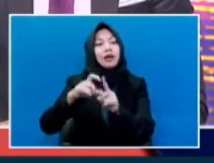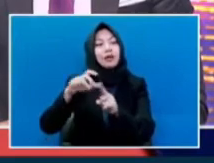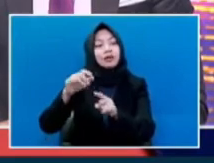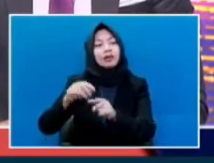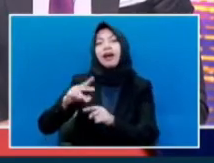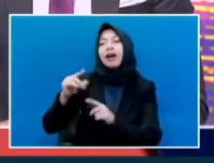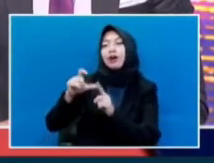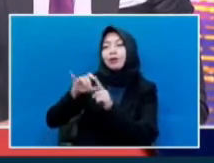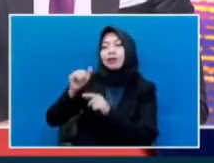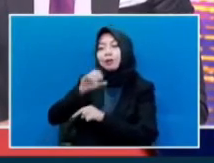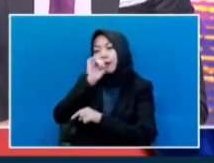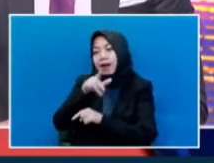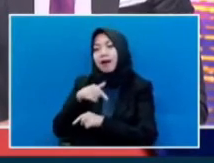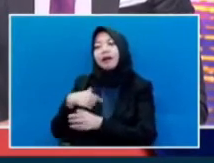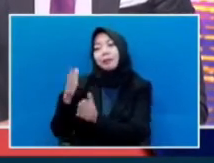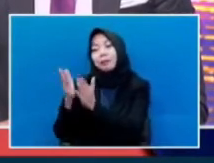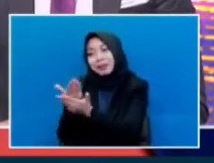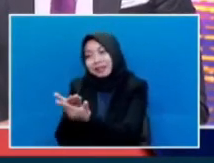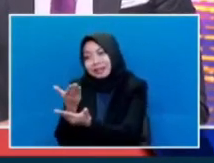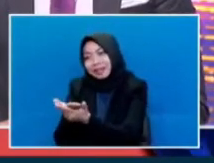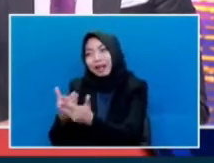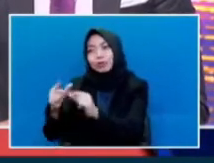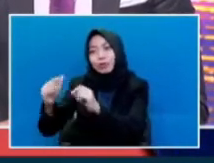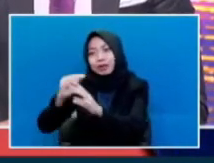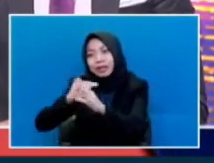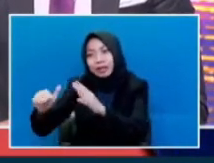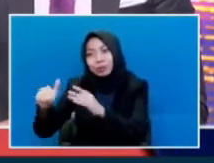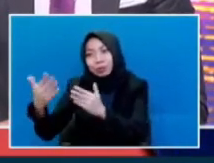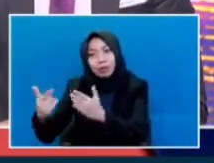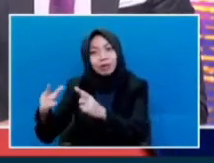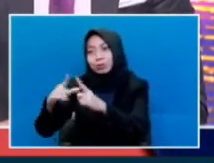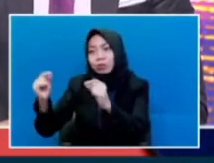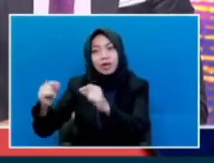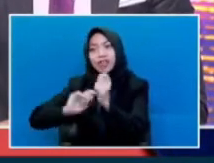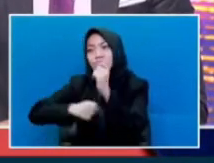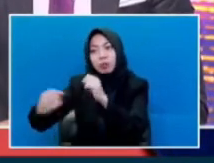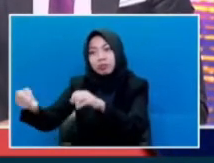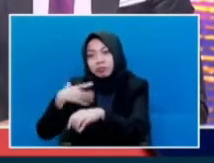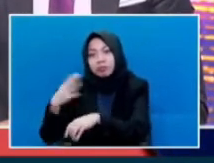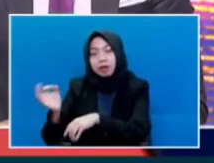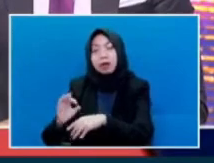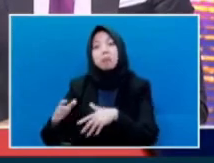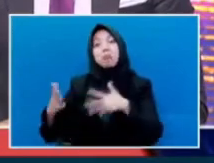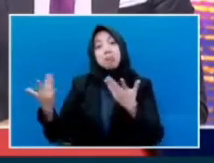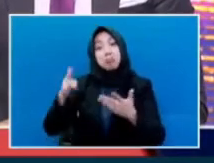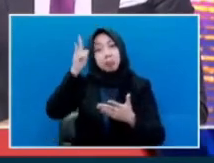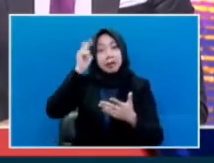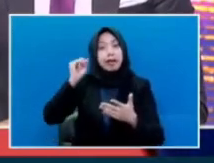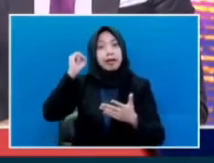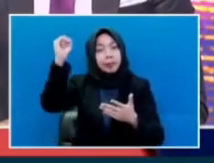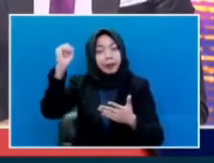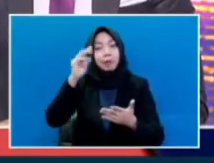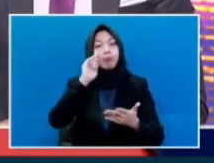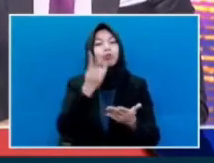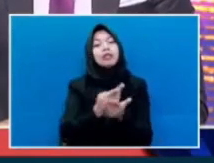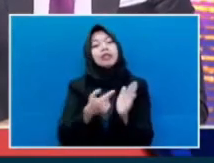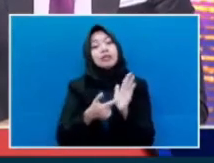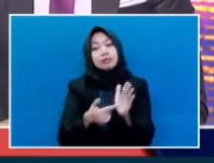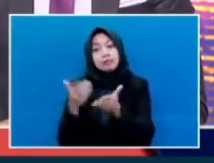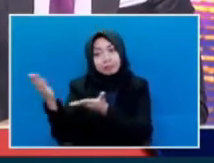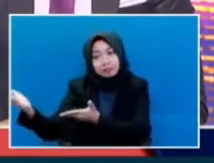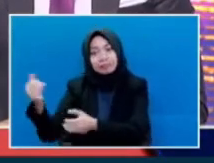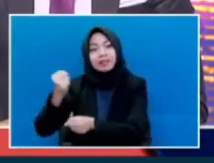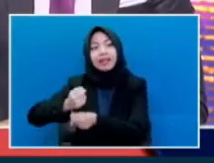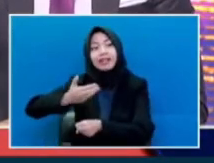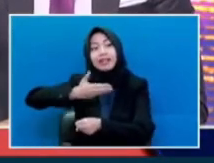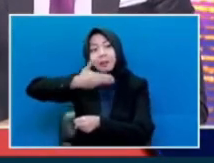minta seperti ini tapi ternyata tidak ditanggapi Ya sudah berarti kan PDIP sudah membuktikan bahwa eh Gibran Mas